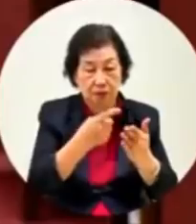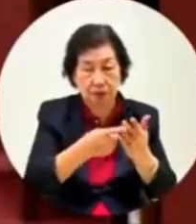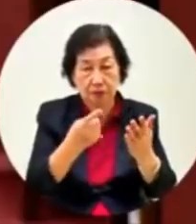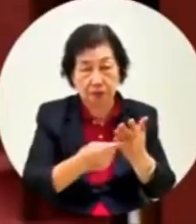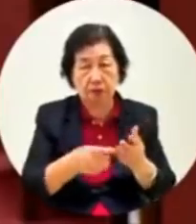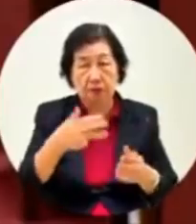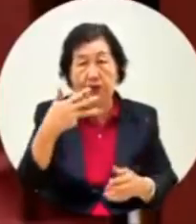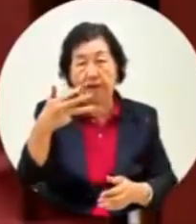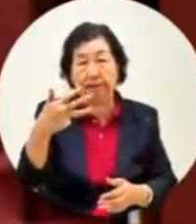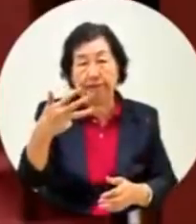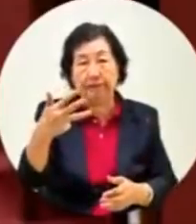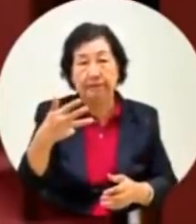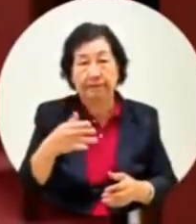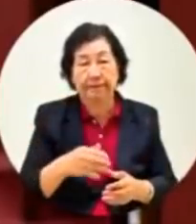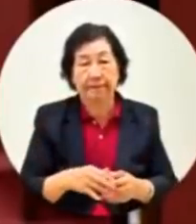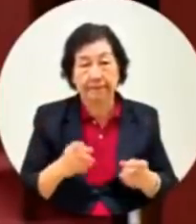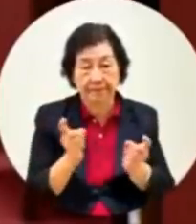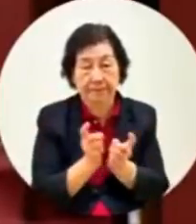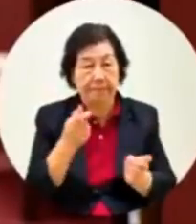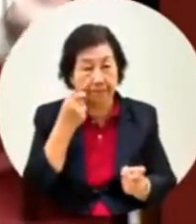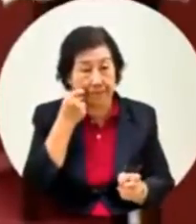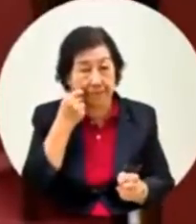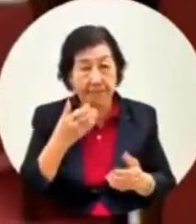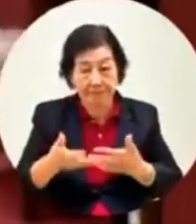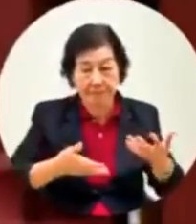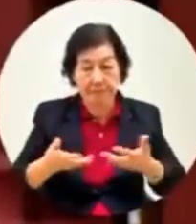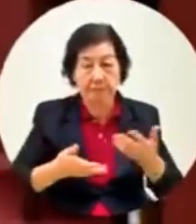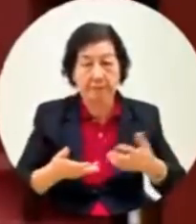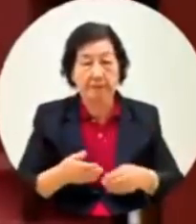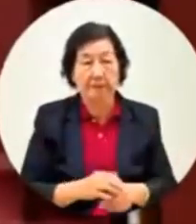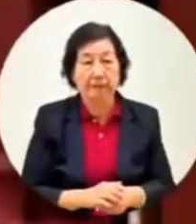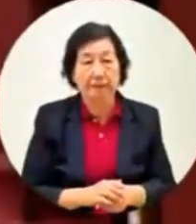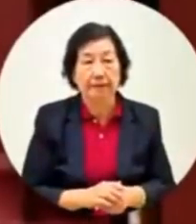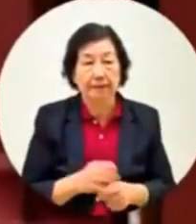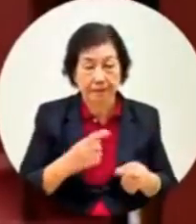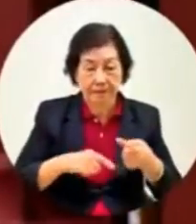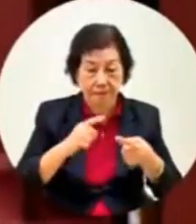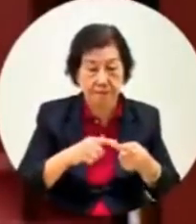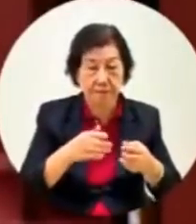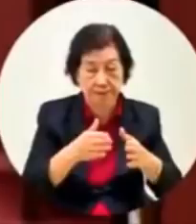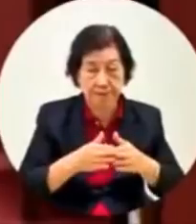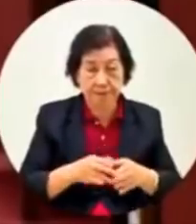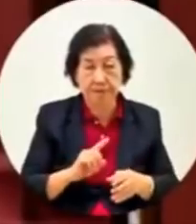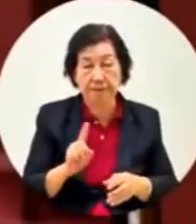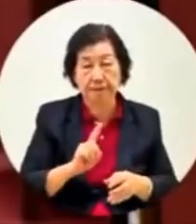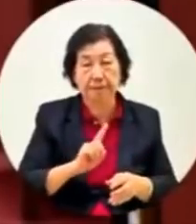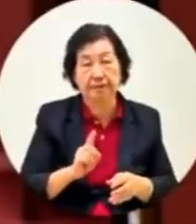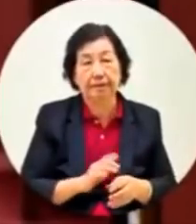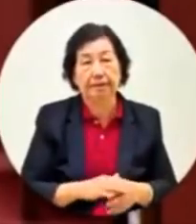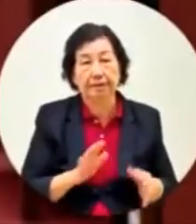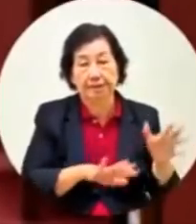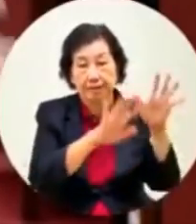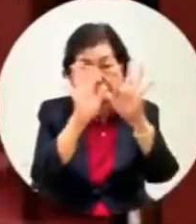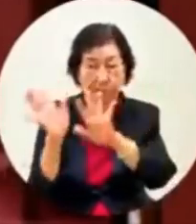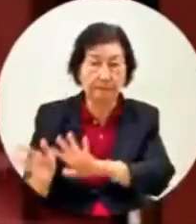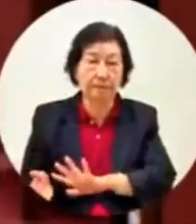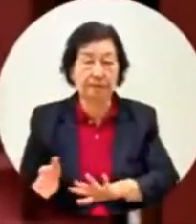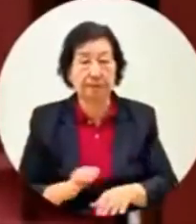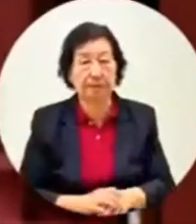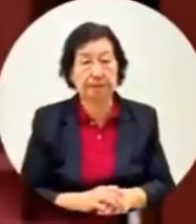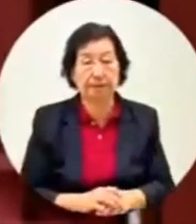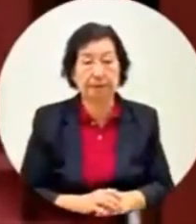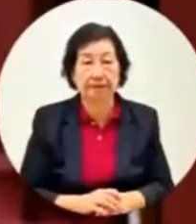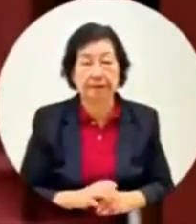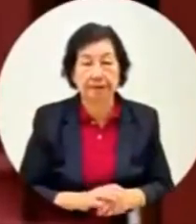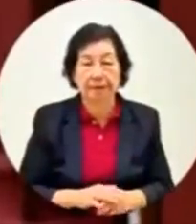啊，你要做的事情，你觉得应该要做的事情。但是呢，我们的有关于水